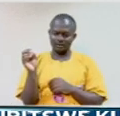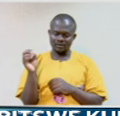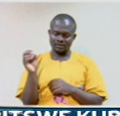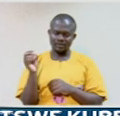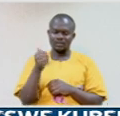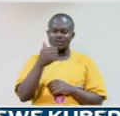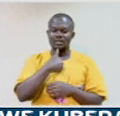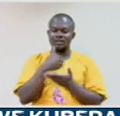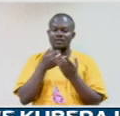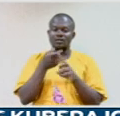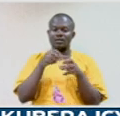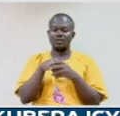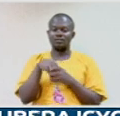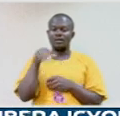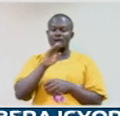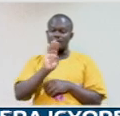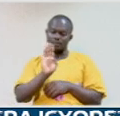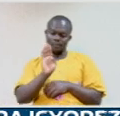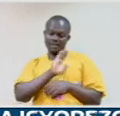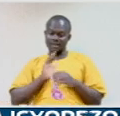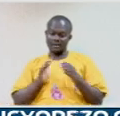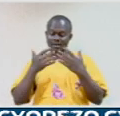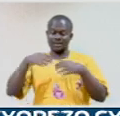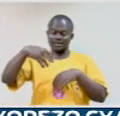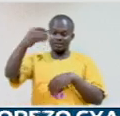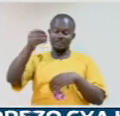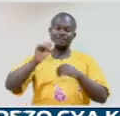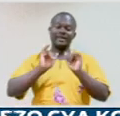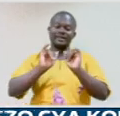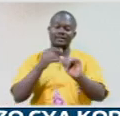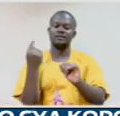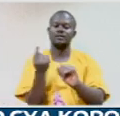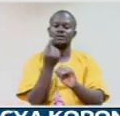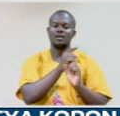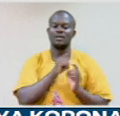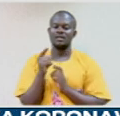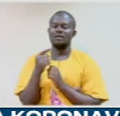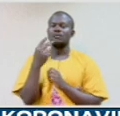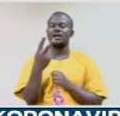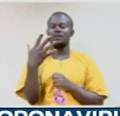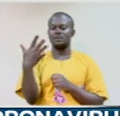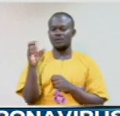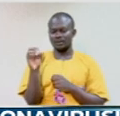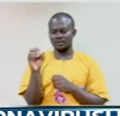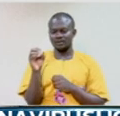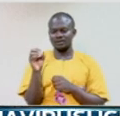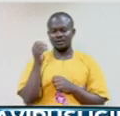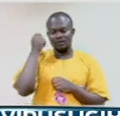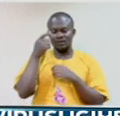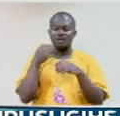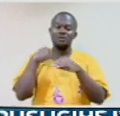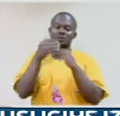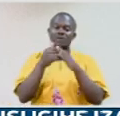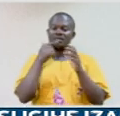zari zifite uvanye amabirigi bari bamaze gutaha basigaza gusa ingabo 250 ndetse banavuga